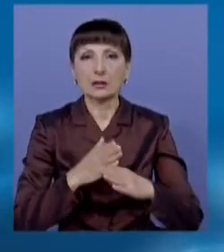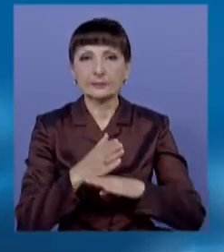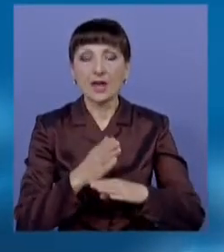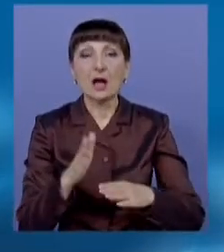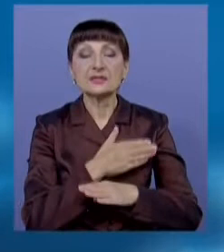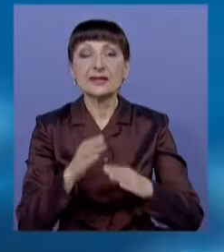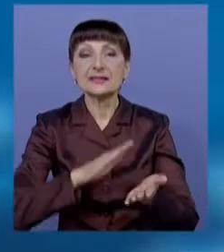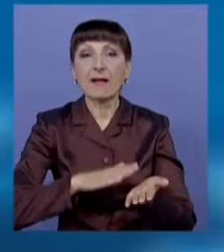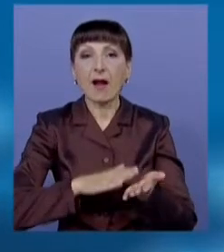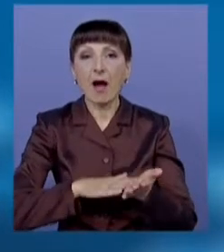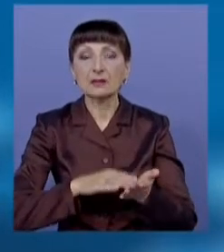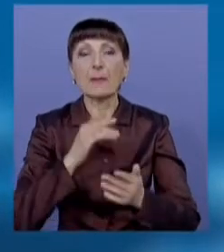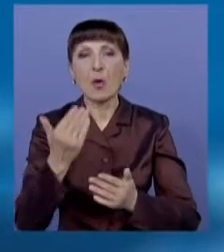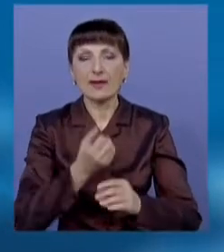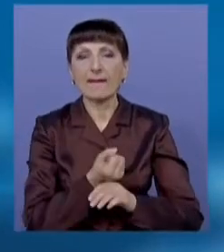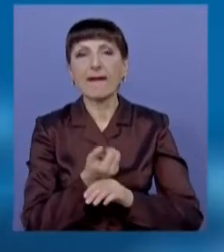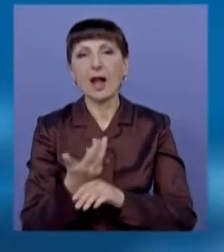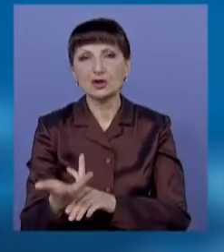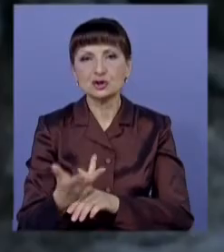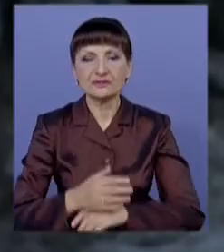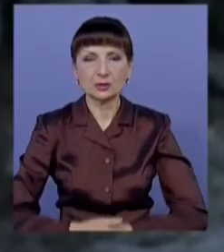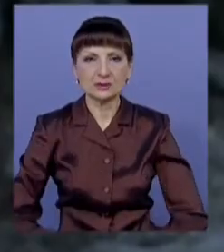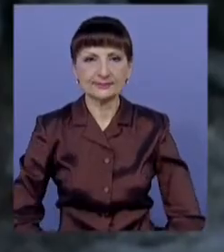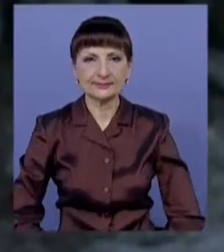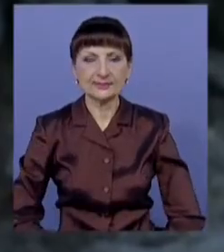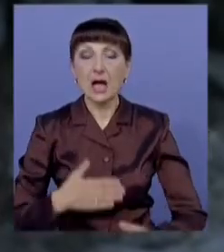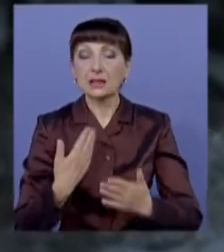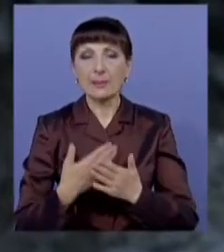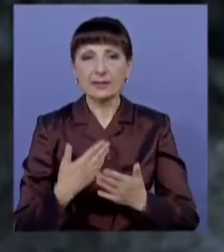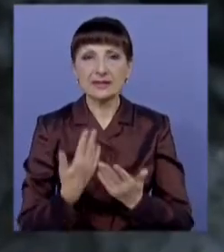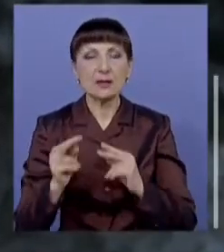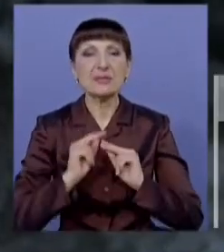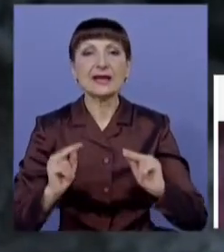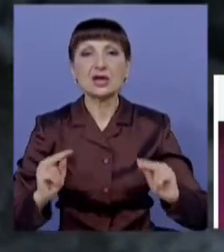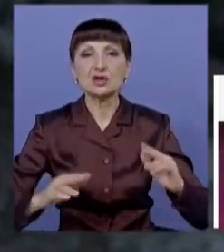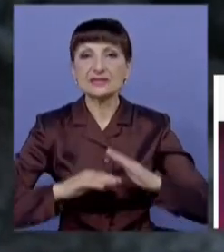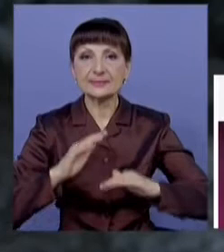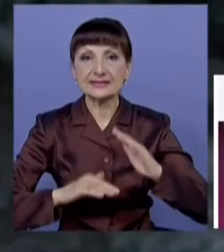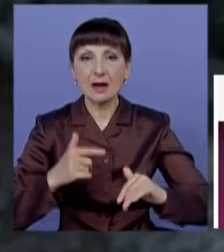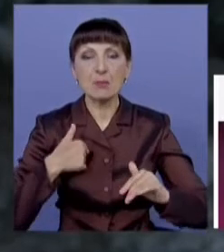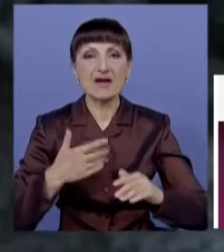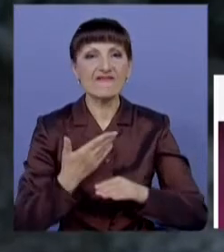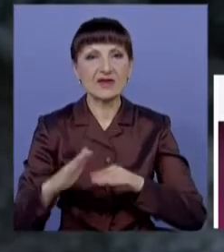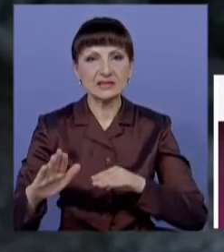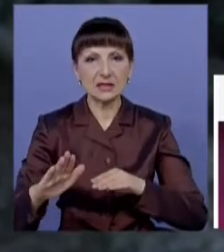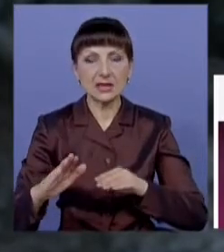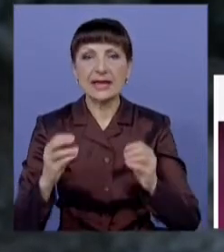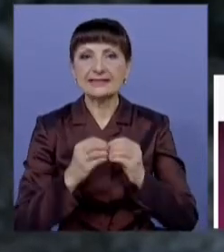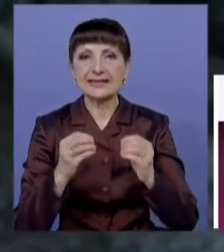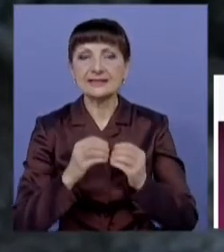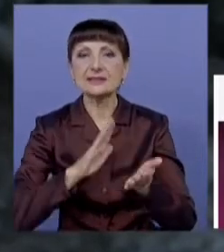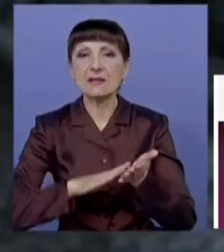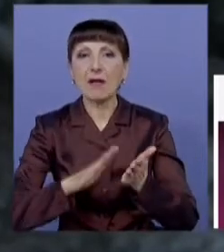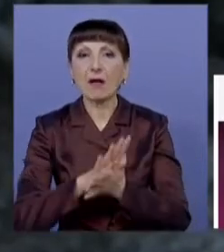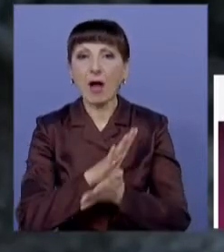Распределять гранты будут как раз по их количеству. Например, если педагогическая специальность, мы выделили 10 грантов,